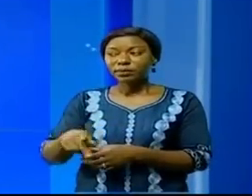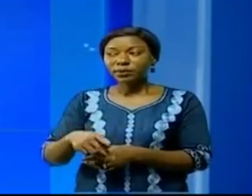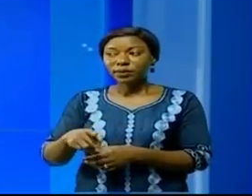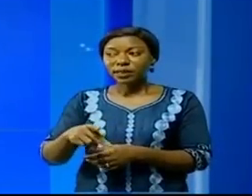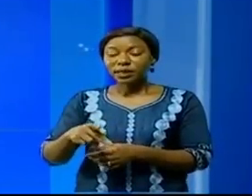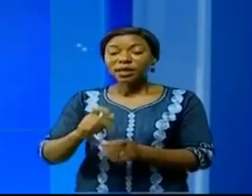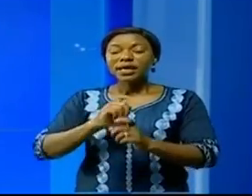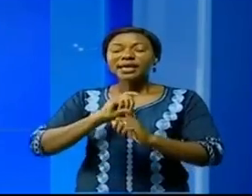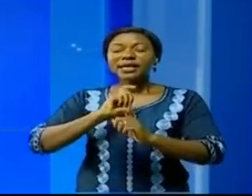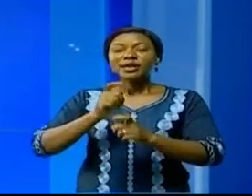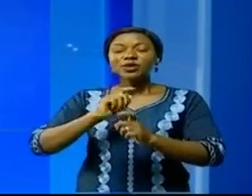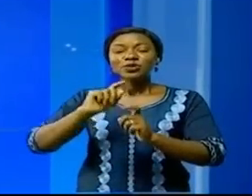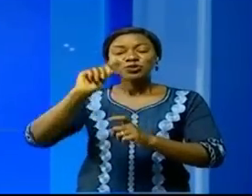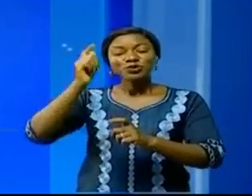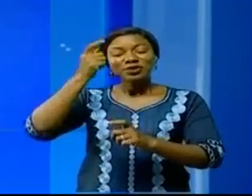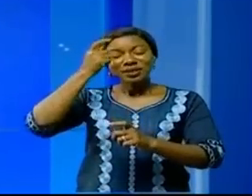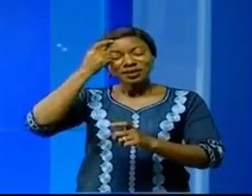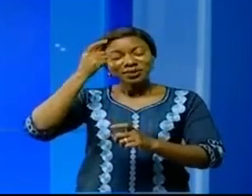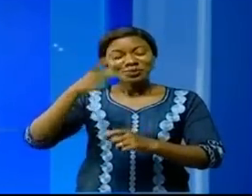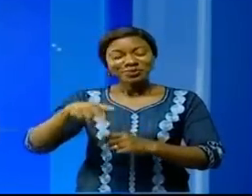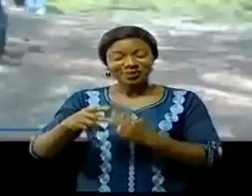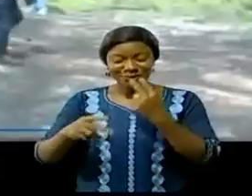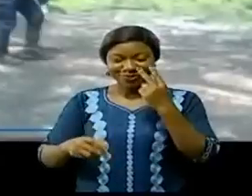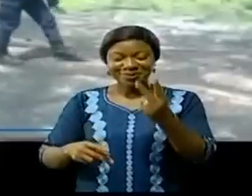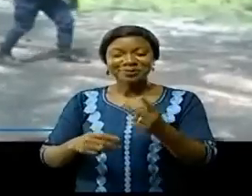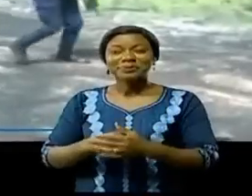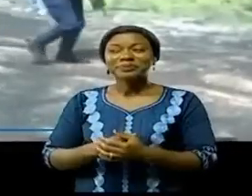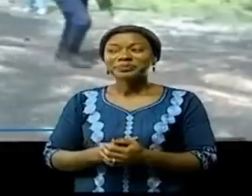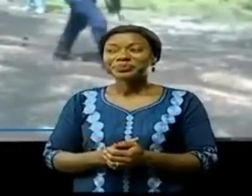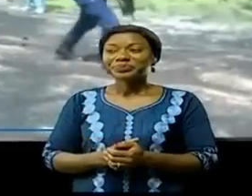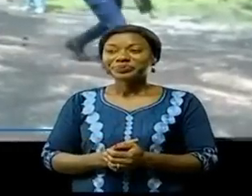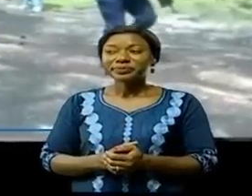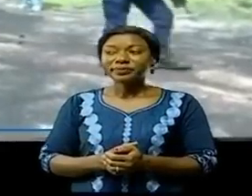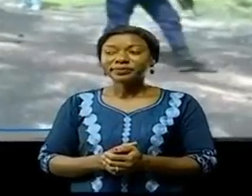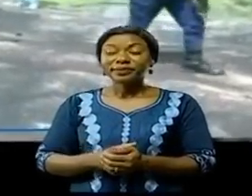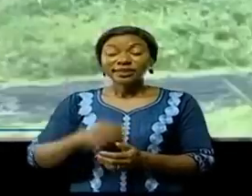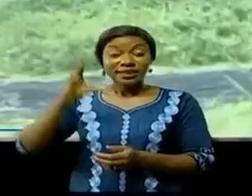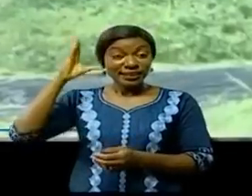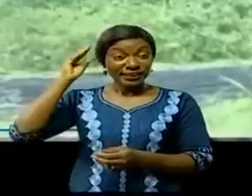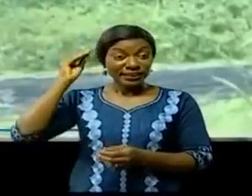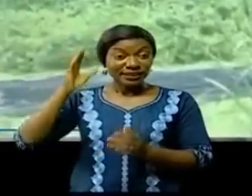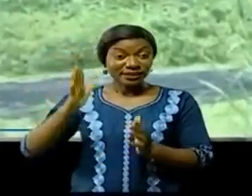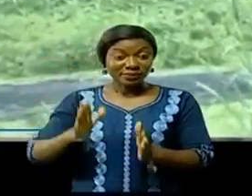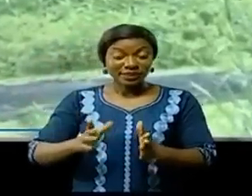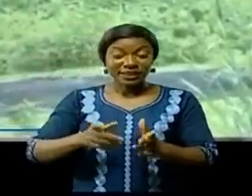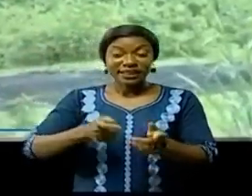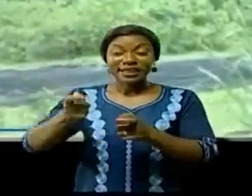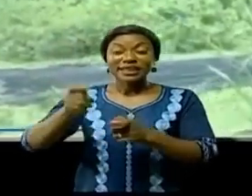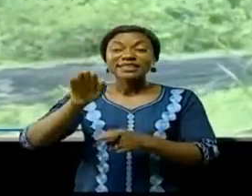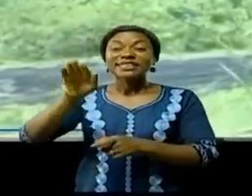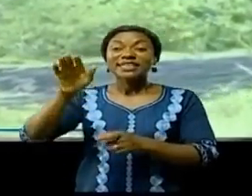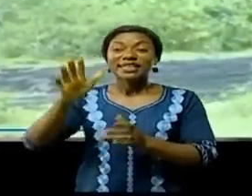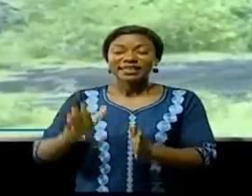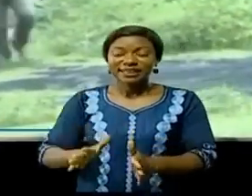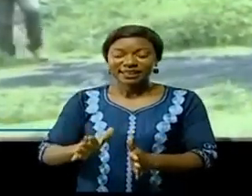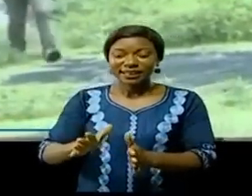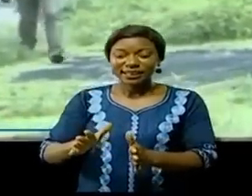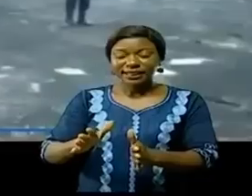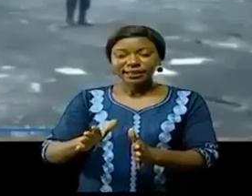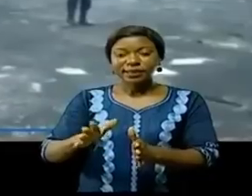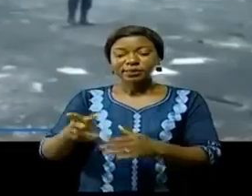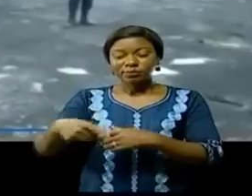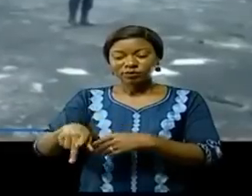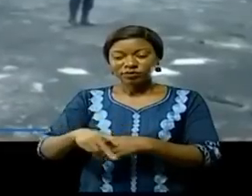du gouvernement de cette province. Accompagné de cette équipe d'experts, dont le directeur provincial de l'Office de voirie et drainage,